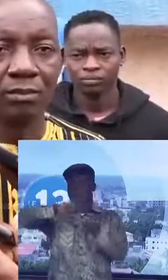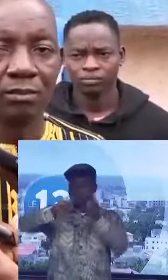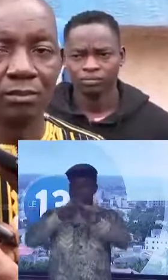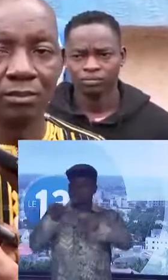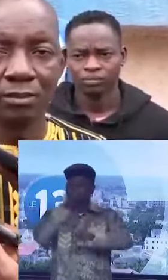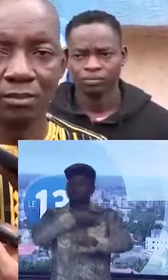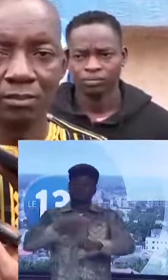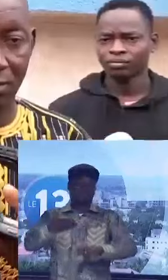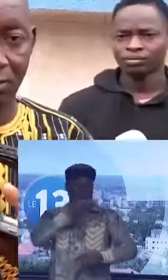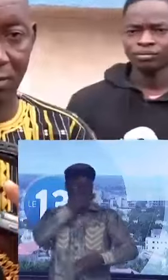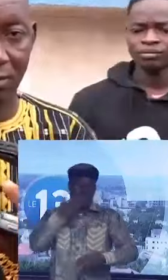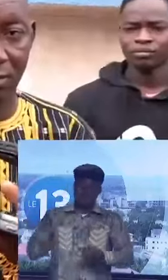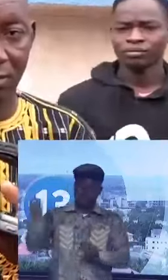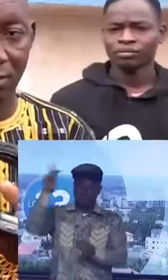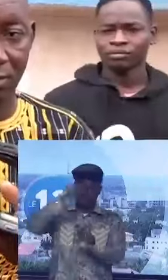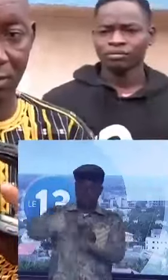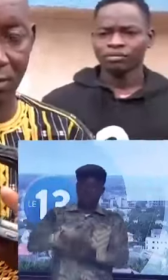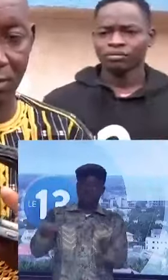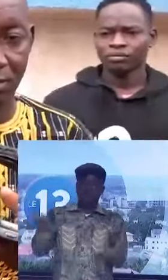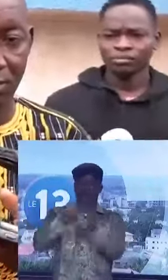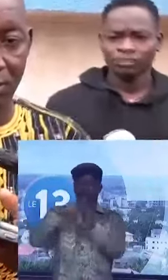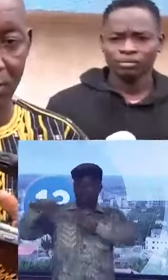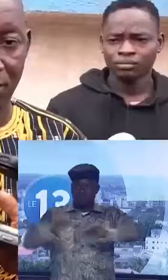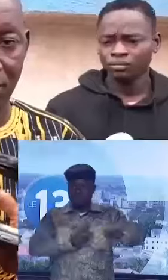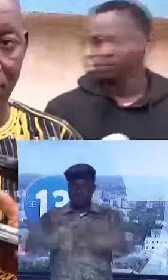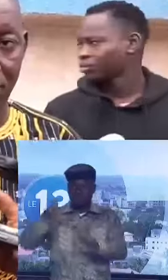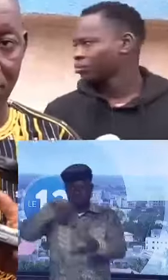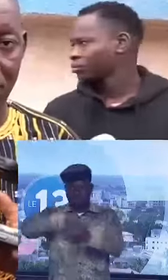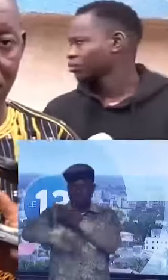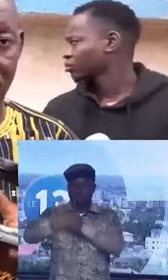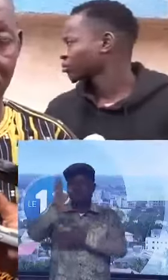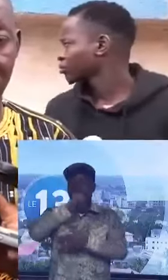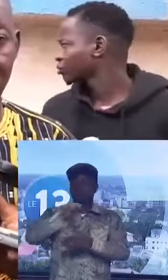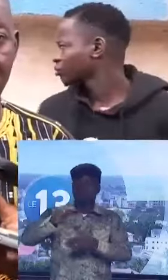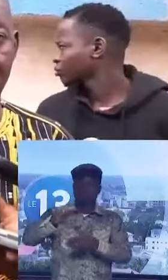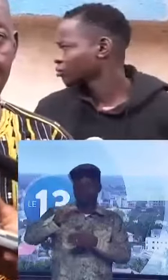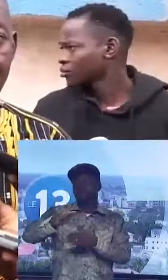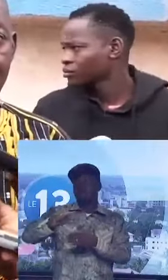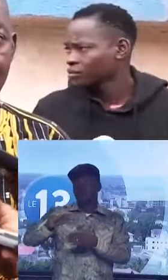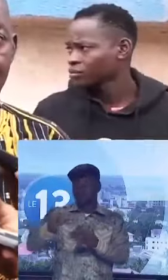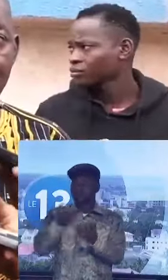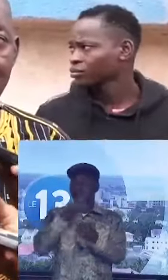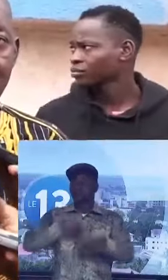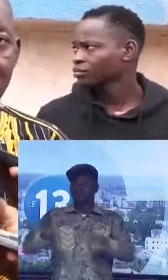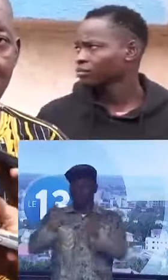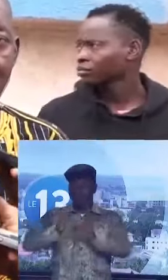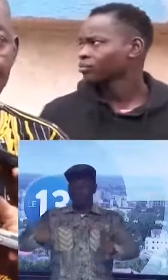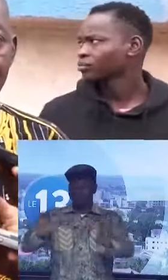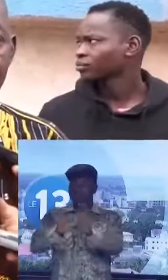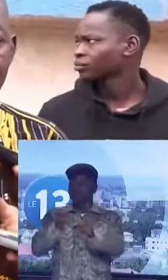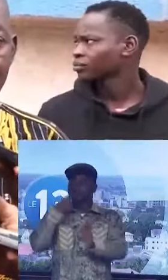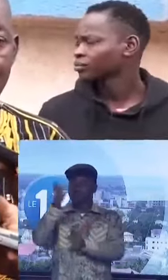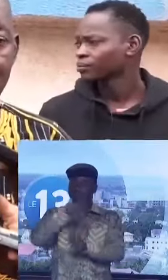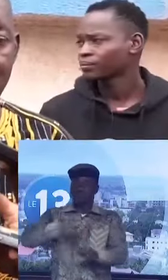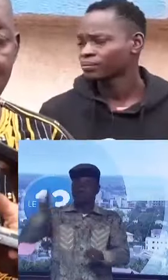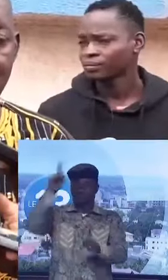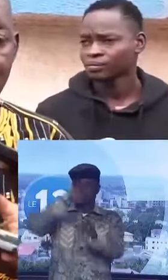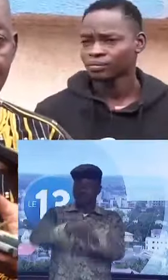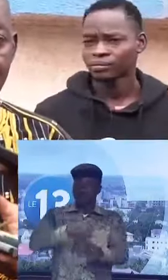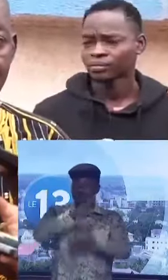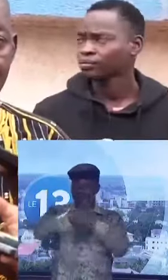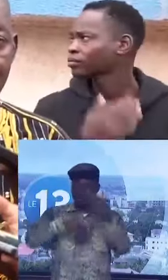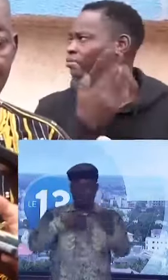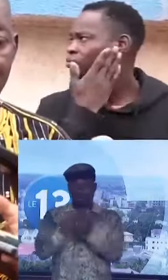actions de la commune. Il va de soi que la jeunesse puisse s'impliquer à toutes les initiatives de développement de cette commune-là et